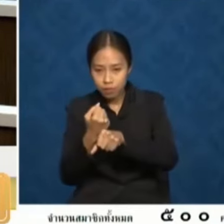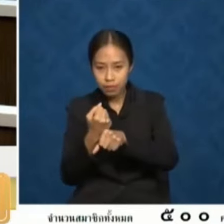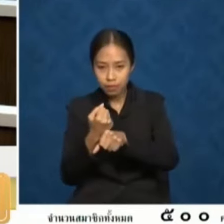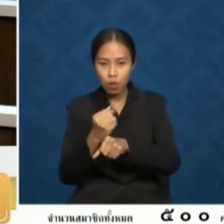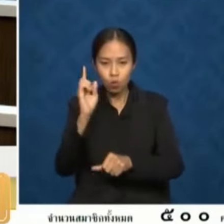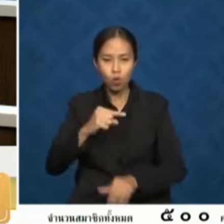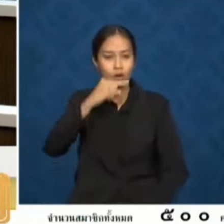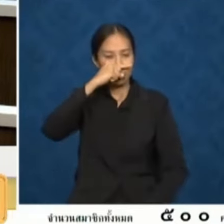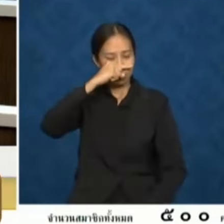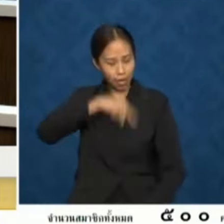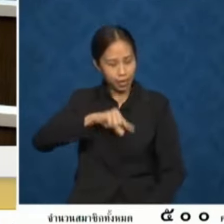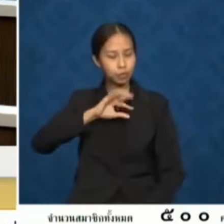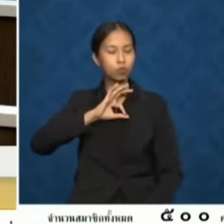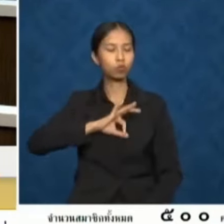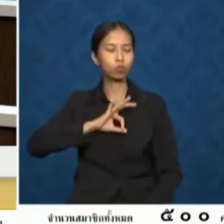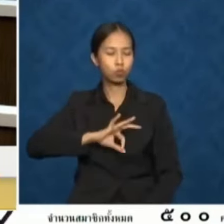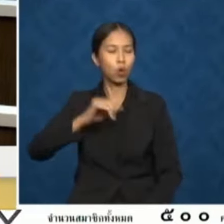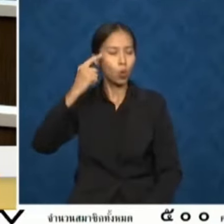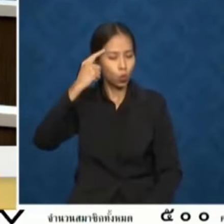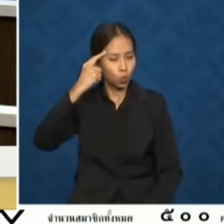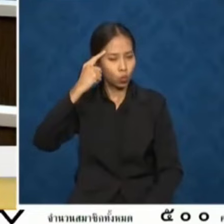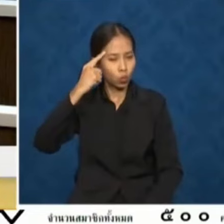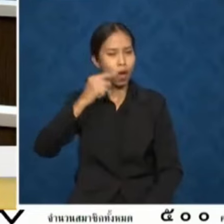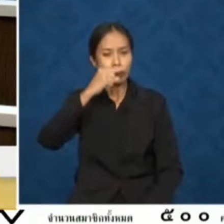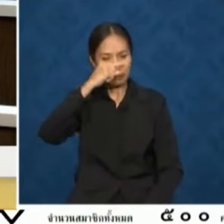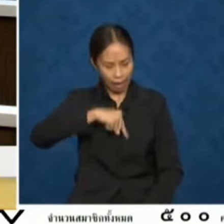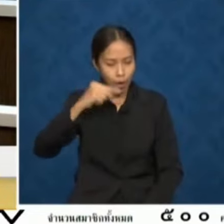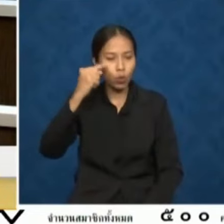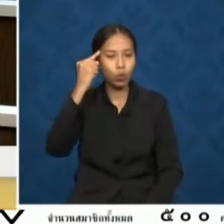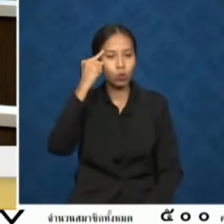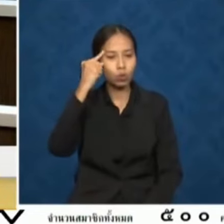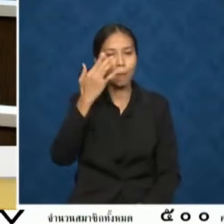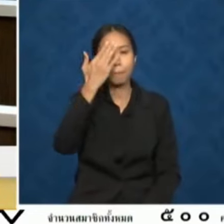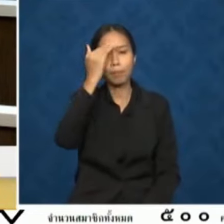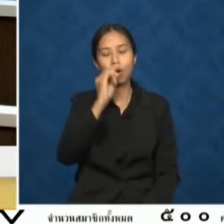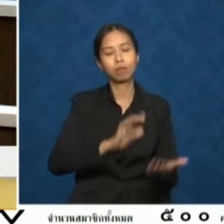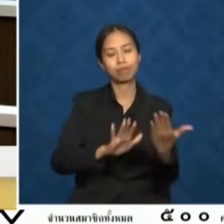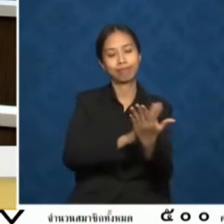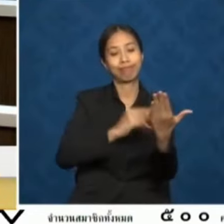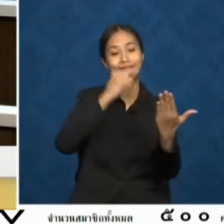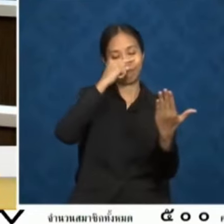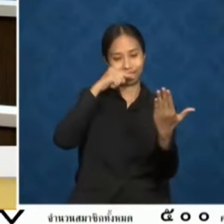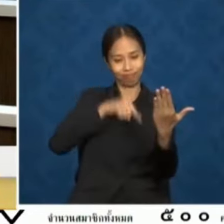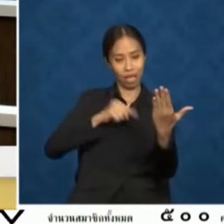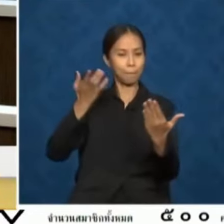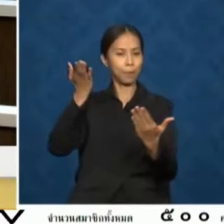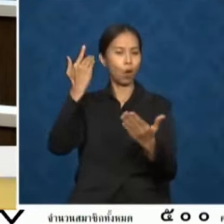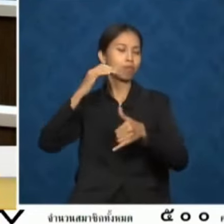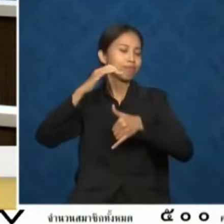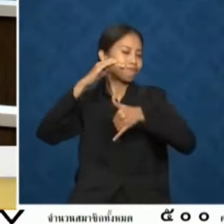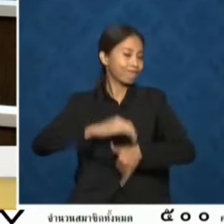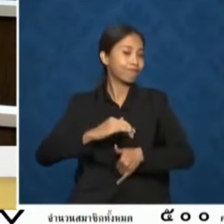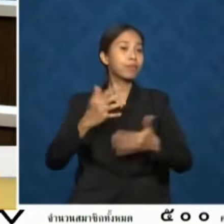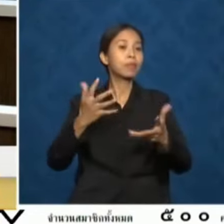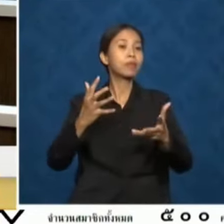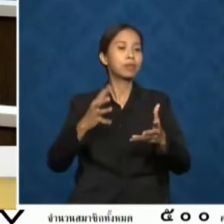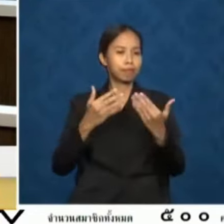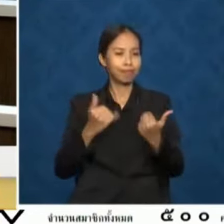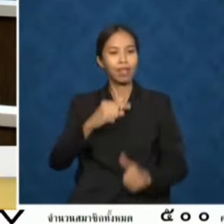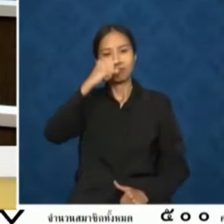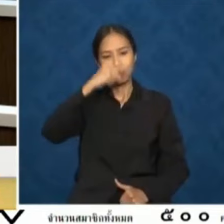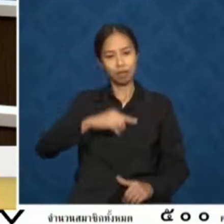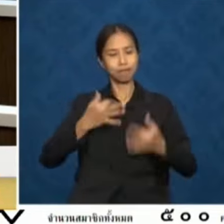ไทยไทยนี่หลายท่านพูดมาแล้วเราไม่เคยเป็นเมืองขึ้นของใครเพราะเราเป็นไทยโดยอิสระเป็นเอกรา